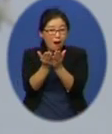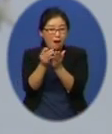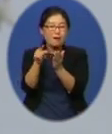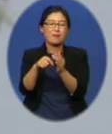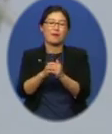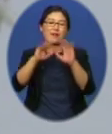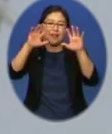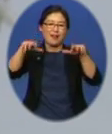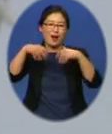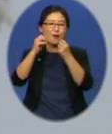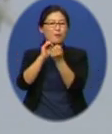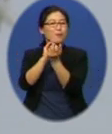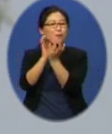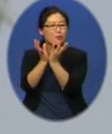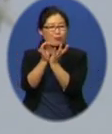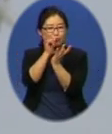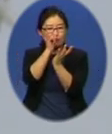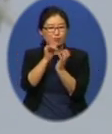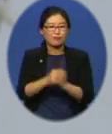피운다고 하며